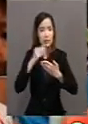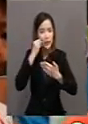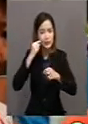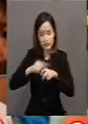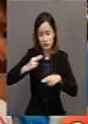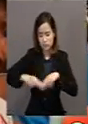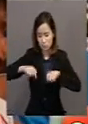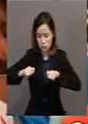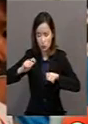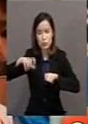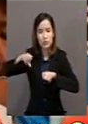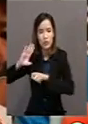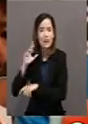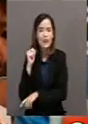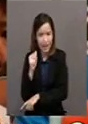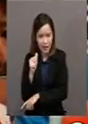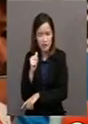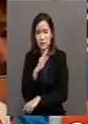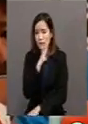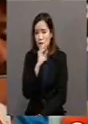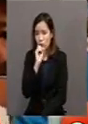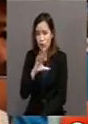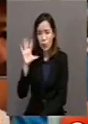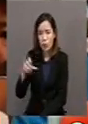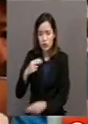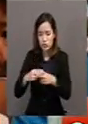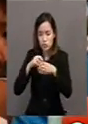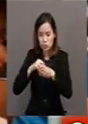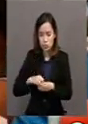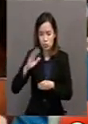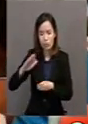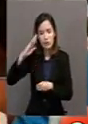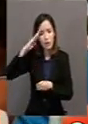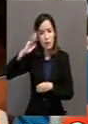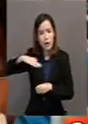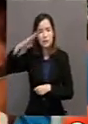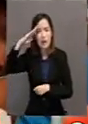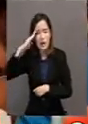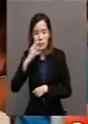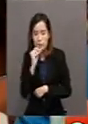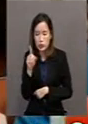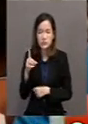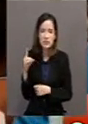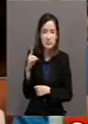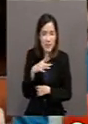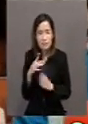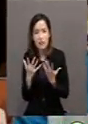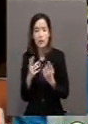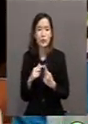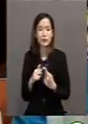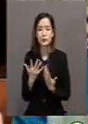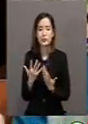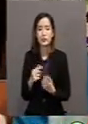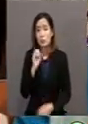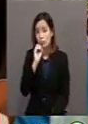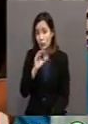ทะเบียนได้ไอ้เรื่องที่พูดว่าเอาเป็นเอาที่อยู่ในค่ายทหารไปจดทะเบียนอาจจะเป็นคำพูดเหน็บแนมกันมากกว่ายืนยันนะครับ